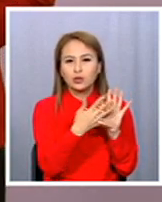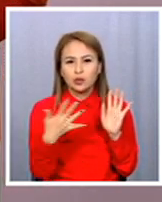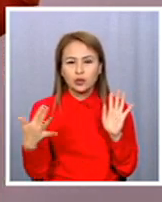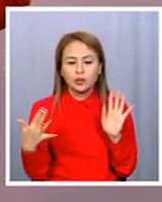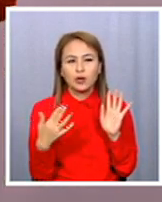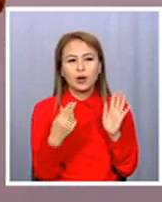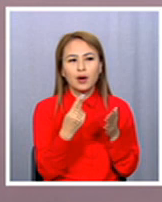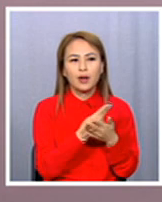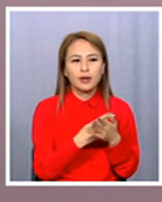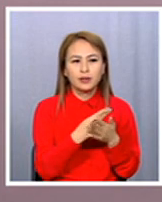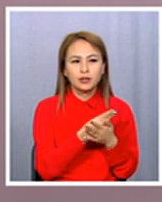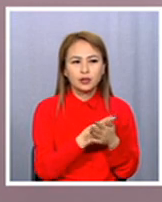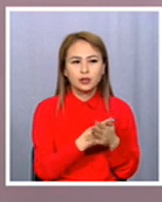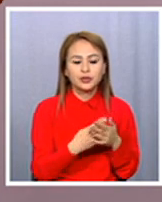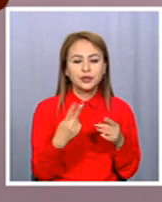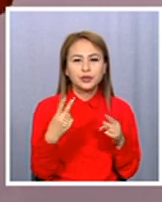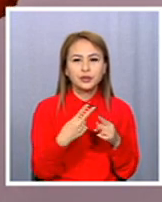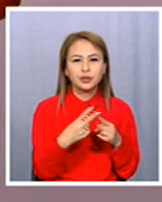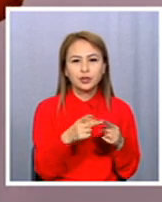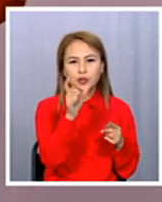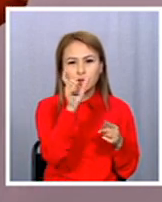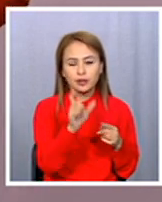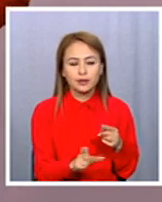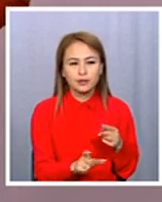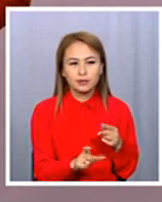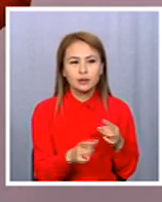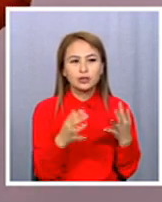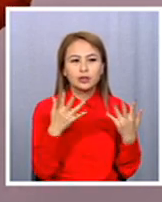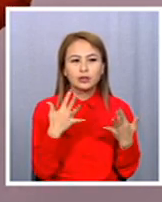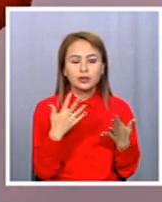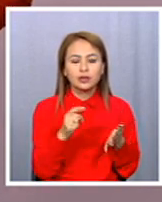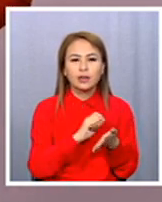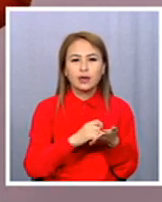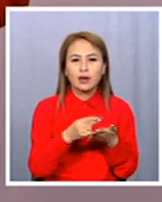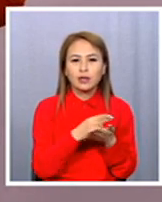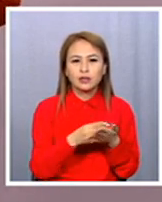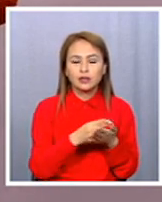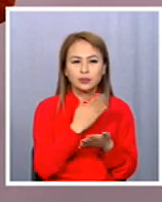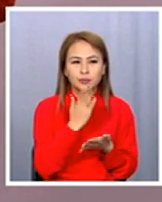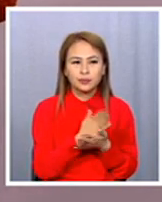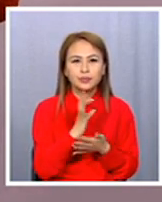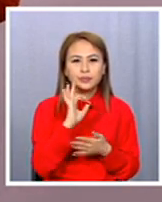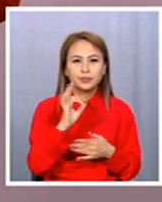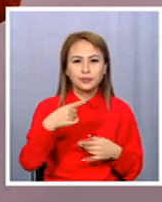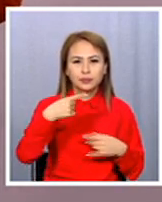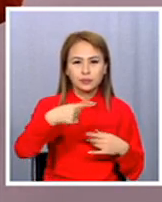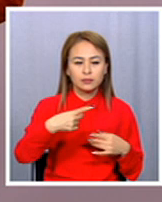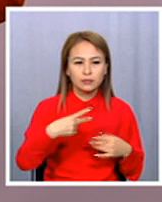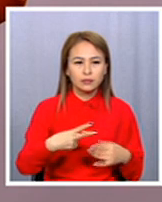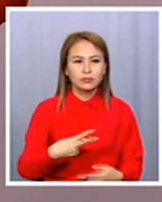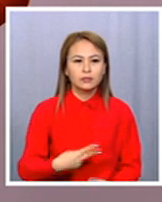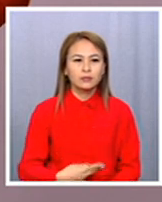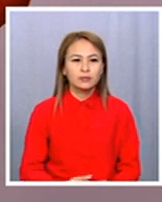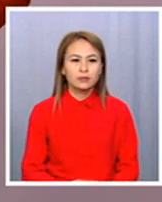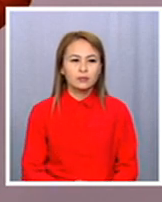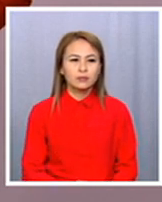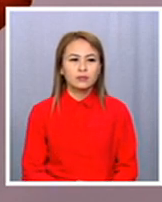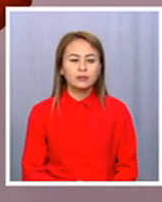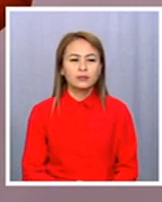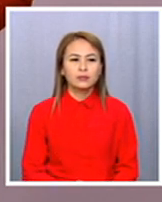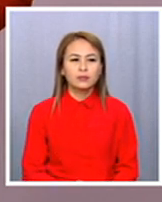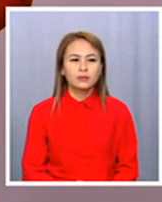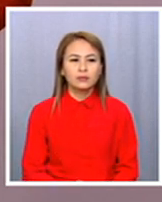тұр. Екінші қатарда неше жай қарындаш бар? Дұрыс айтасындар, екінші қатарда екі